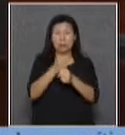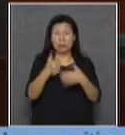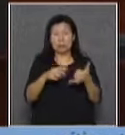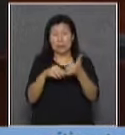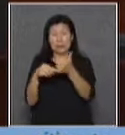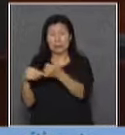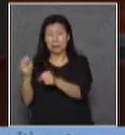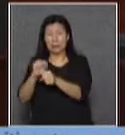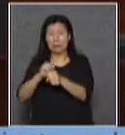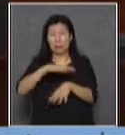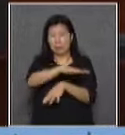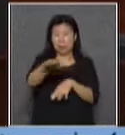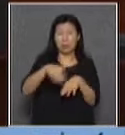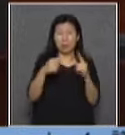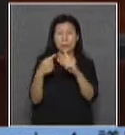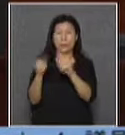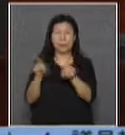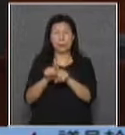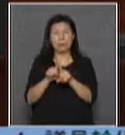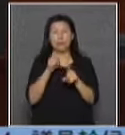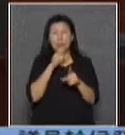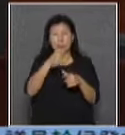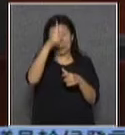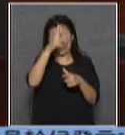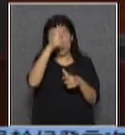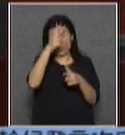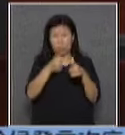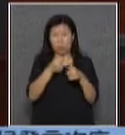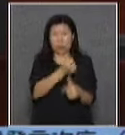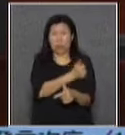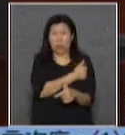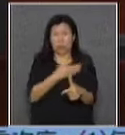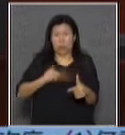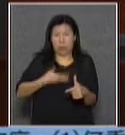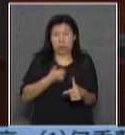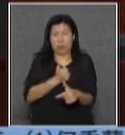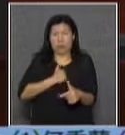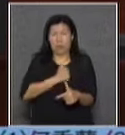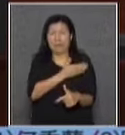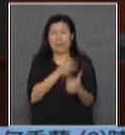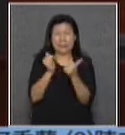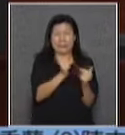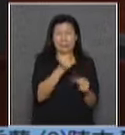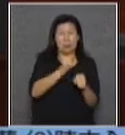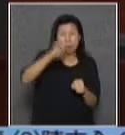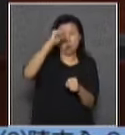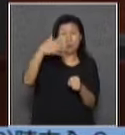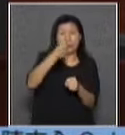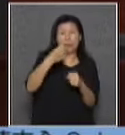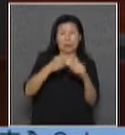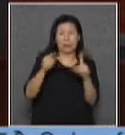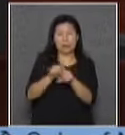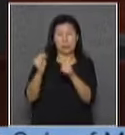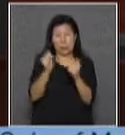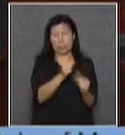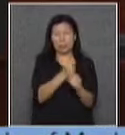呢即係籠絡民心，係咪，令到啲公務員呢一啲較為高層嗰啲呢，嘩，繼續有得撈啦，好嘢啦，咁係咪。咁但係